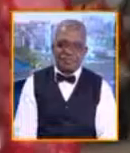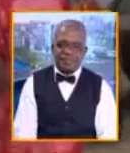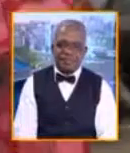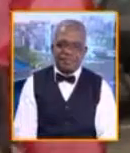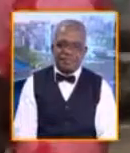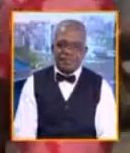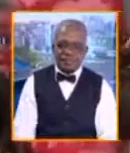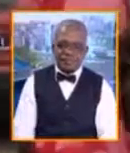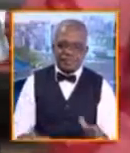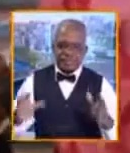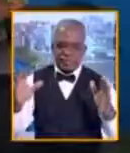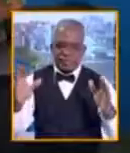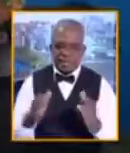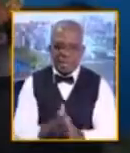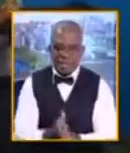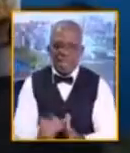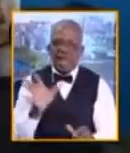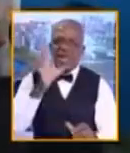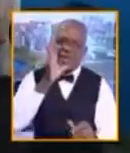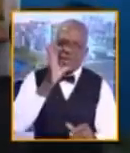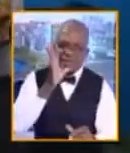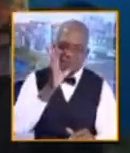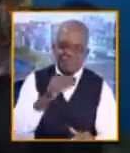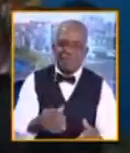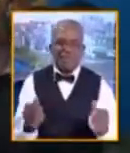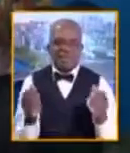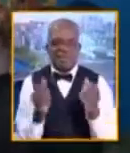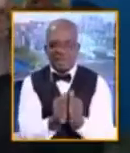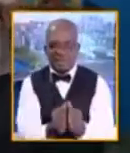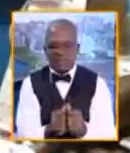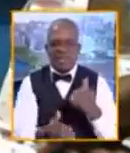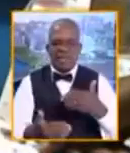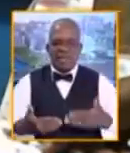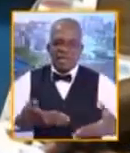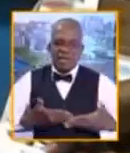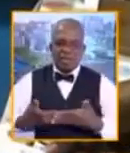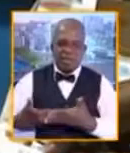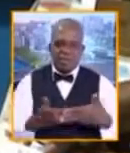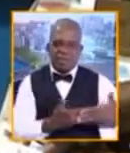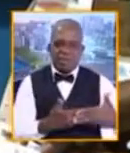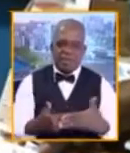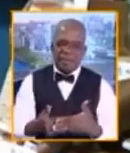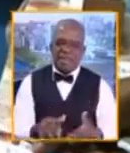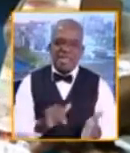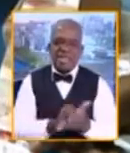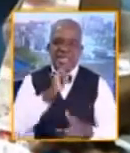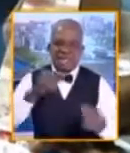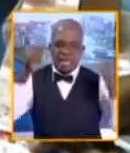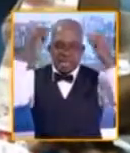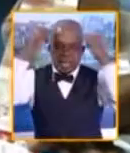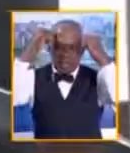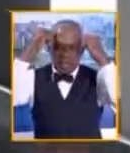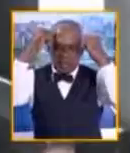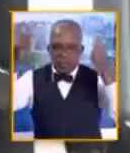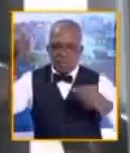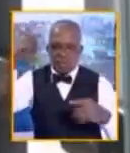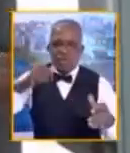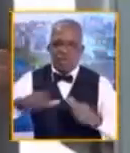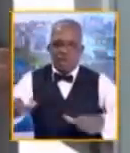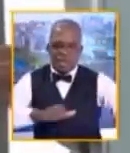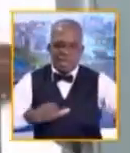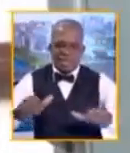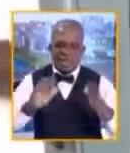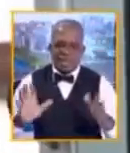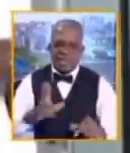l'état de santé de la mère du nouveau né et de l'enfant demeure une préoccupation constante pour les acteurs du